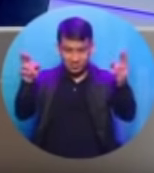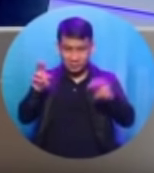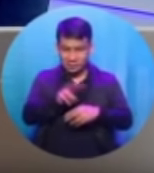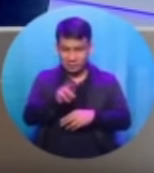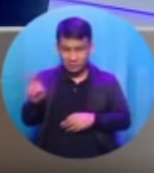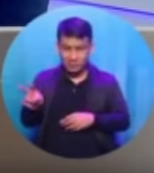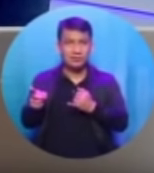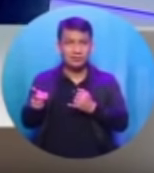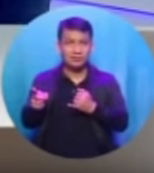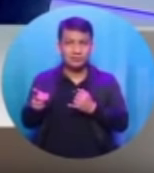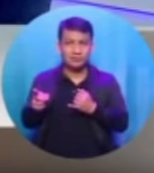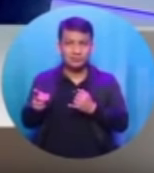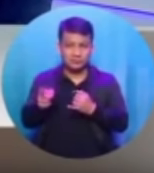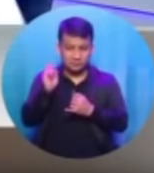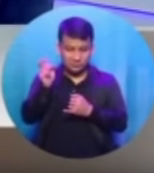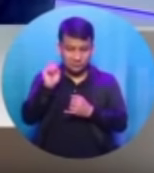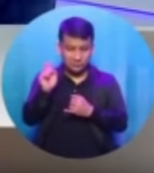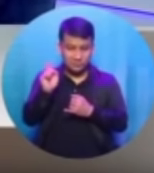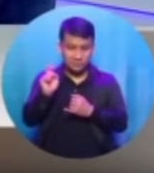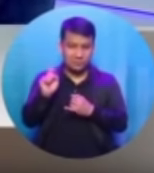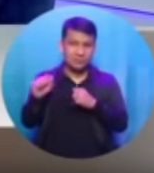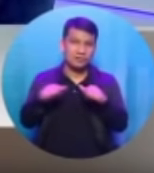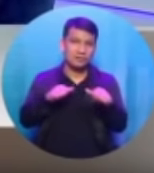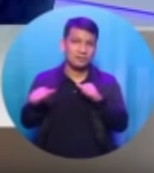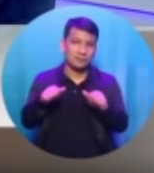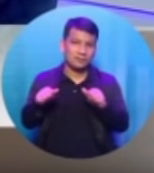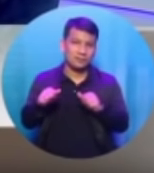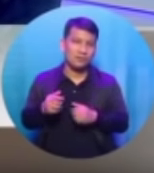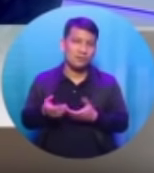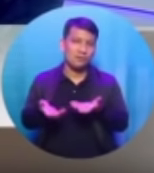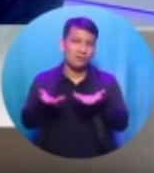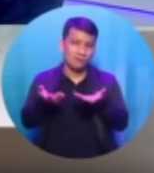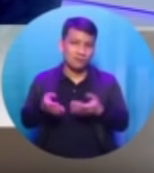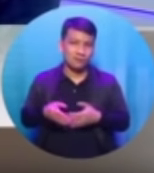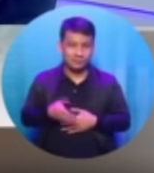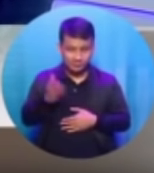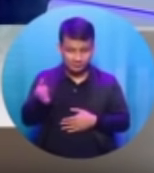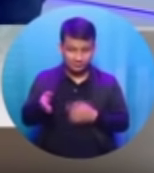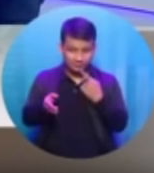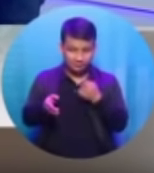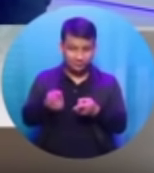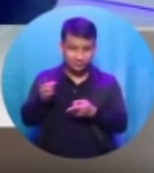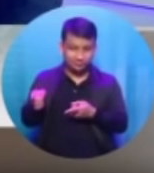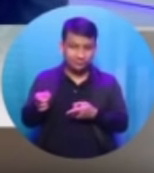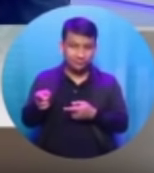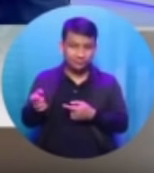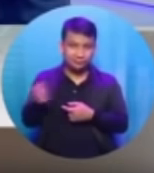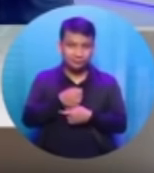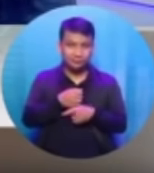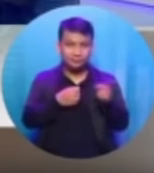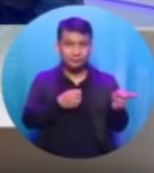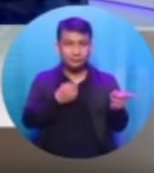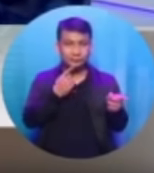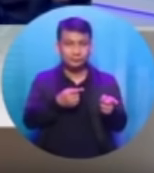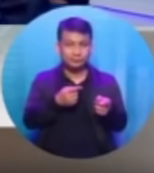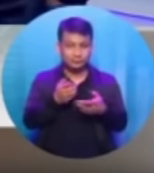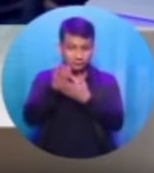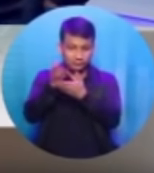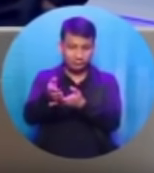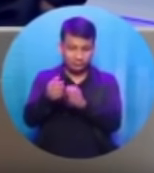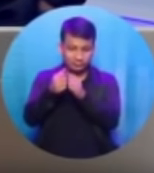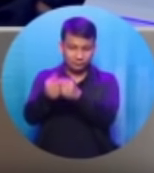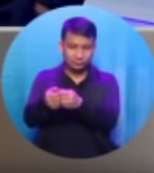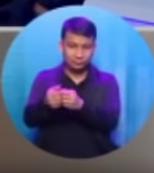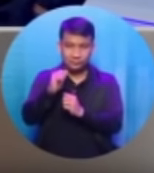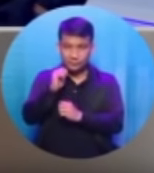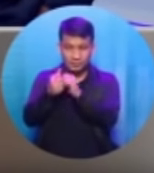sa Valenzuela, simbilis ng kidlat kung umaksyon. Okay? Sige sir, susundin po namin